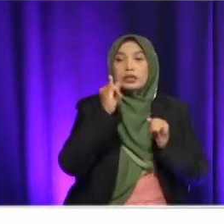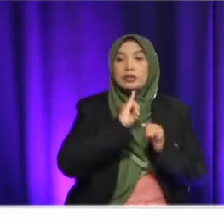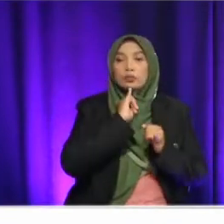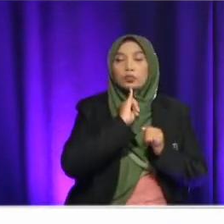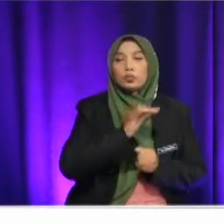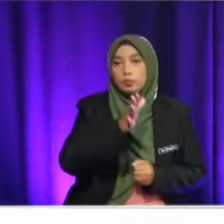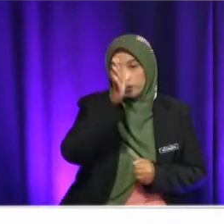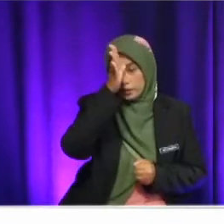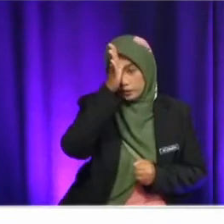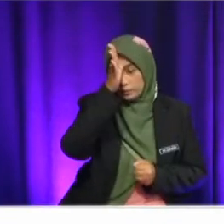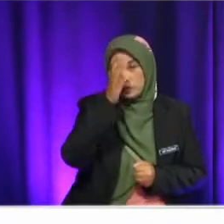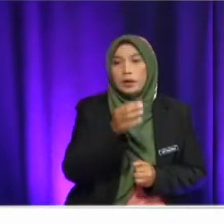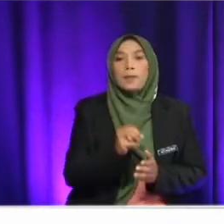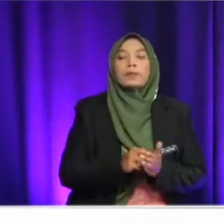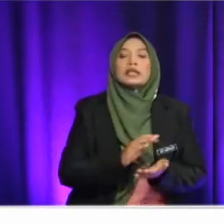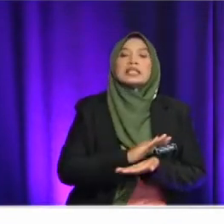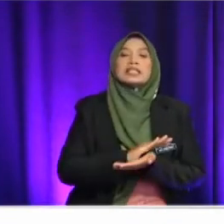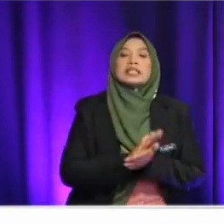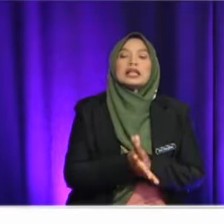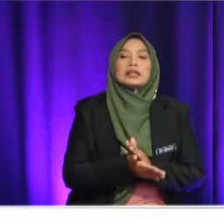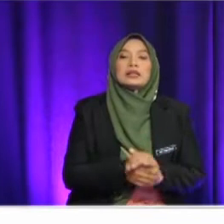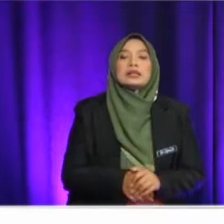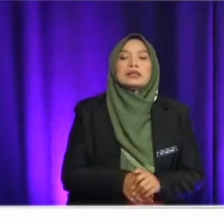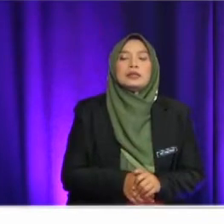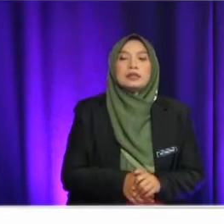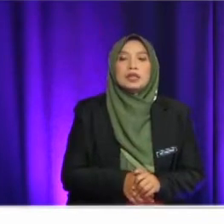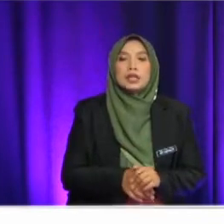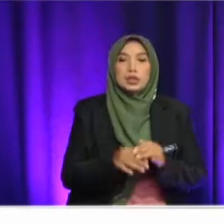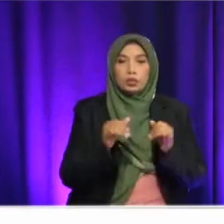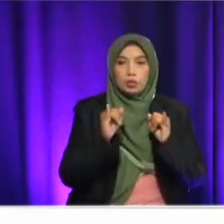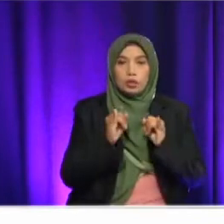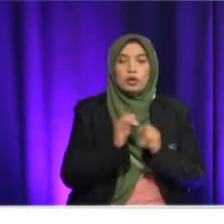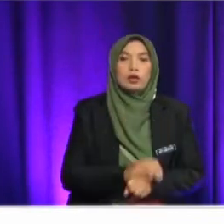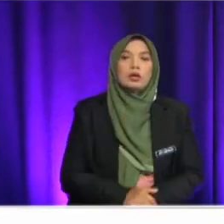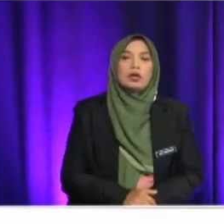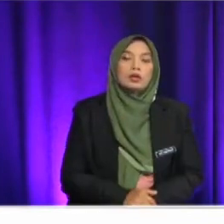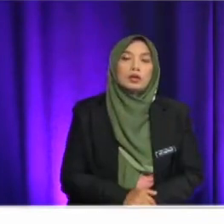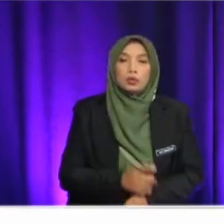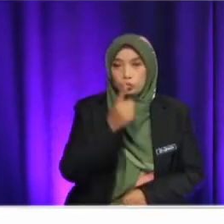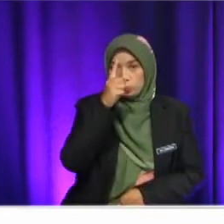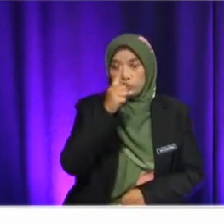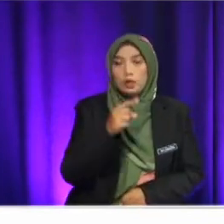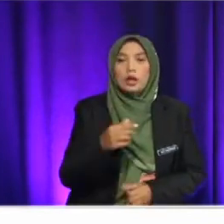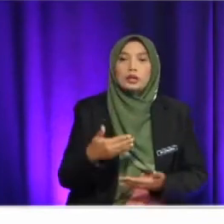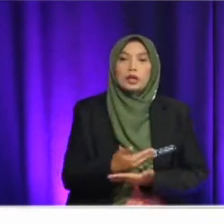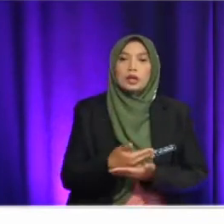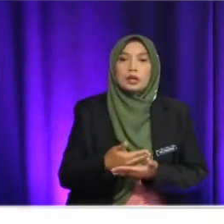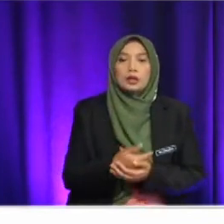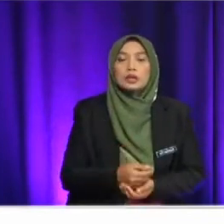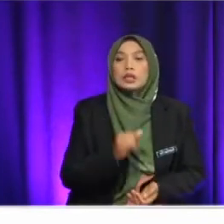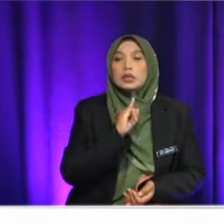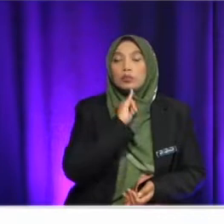terbaik kerana kemana tumpah kuah kalau tidak ke nasi. Tamsilnya, ibu bapa